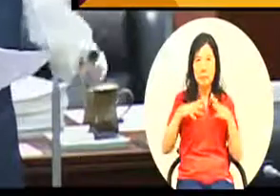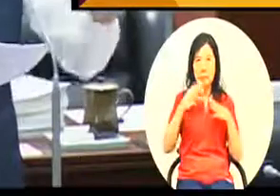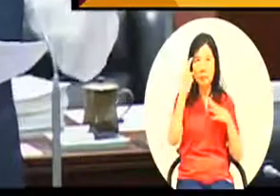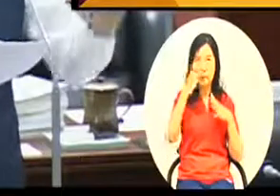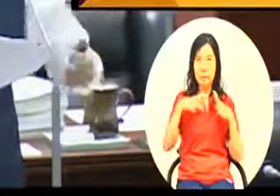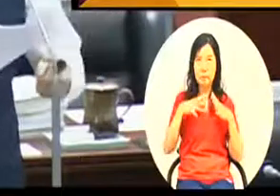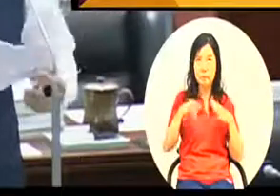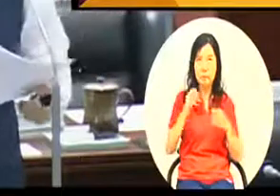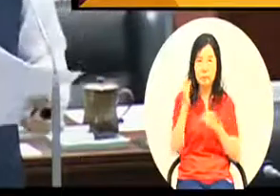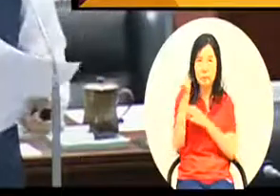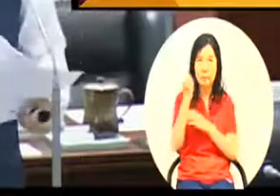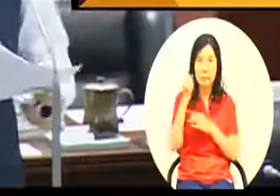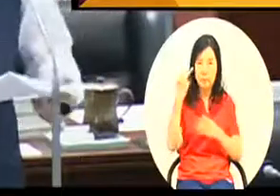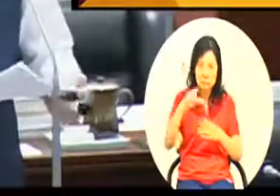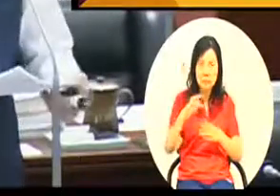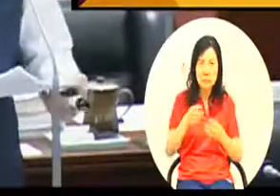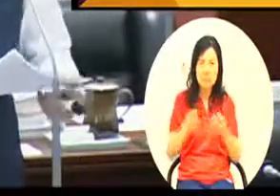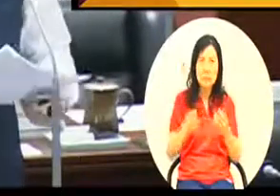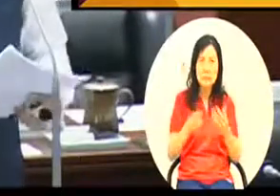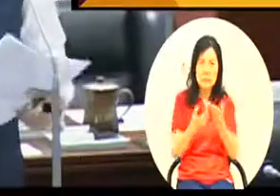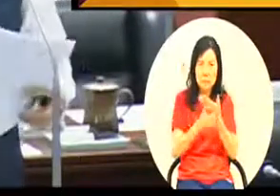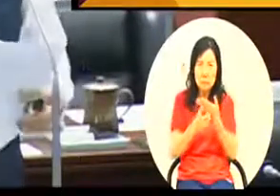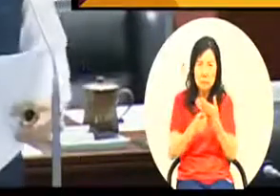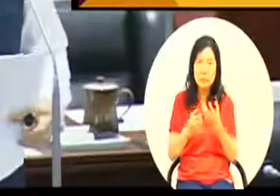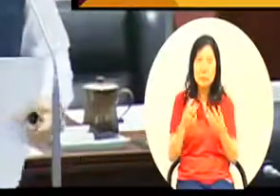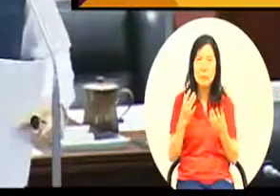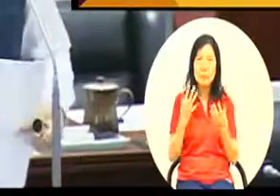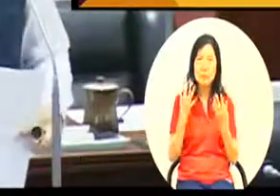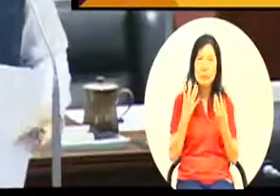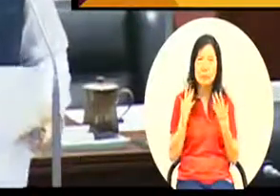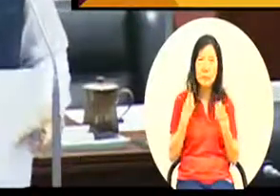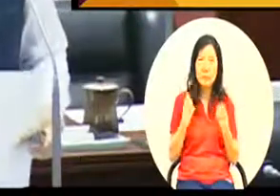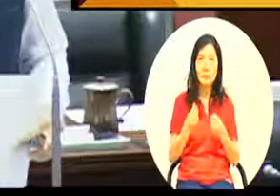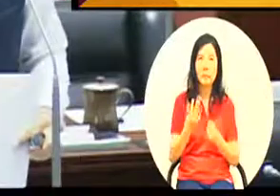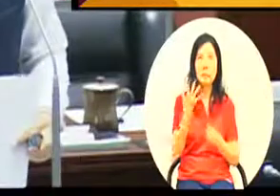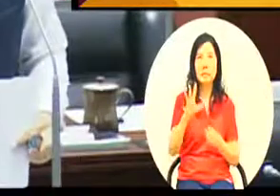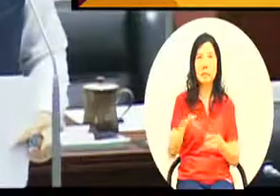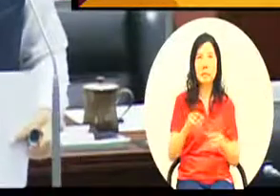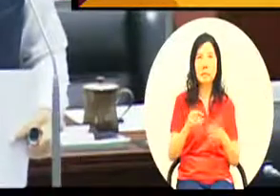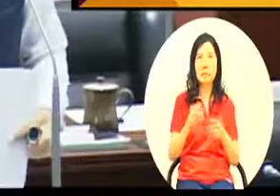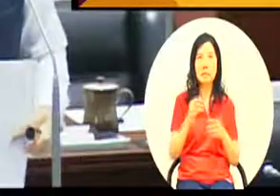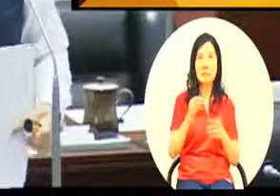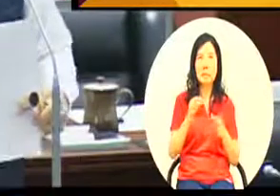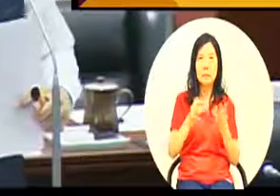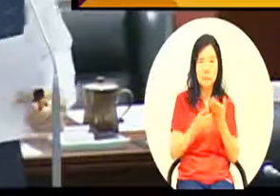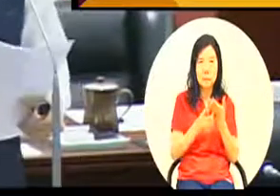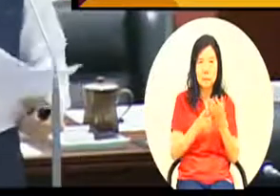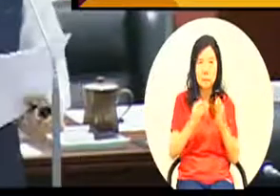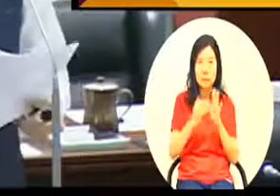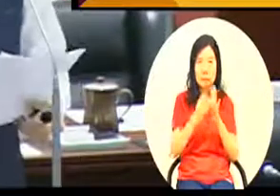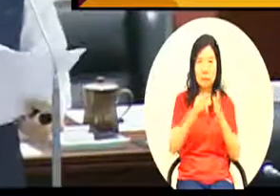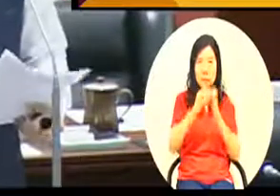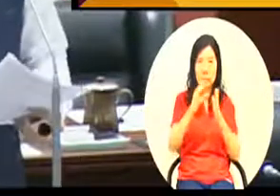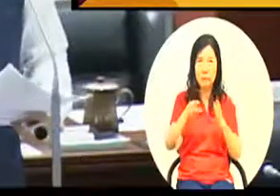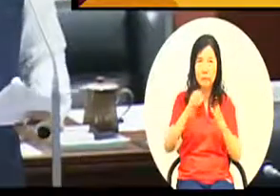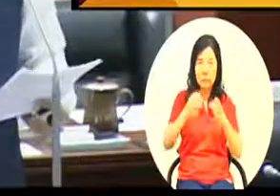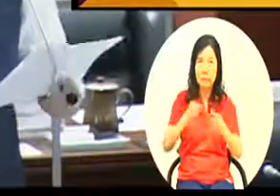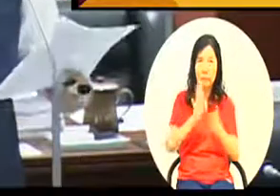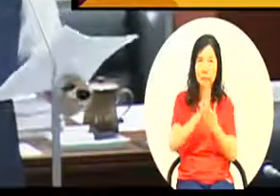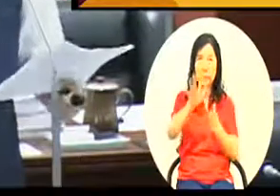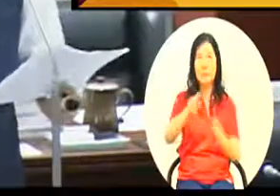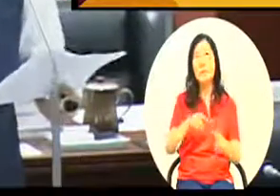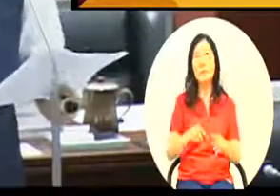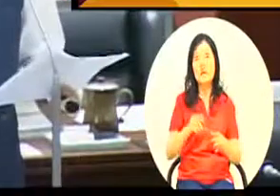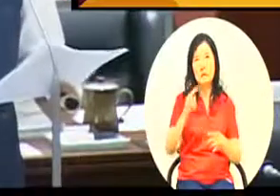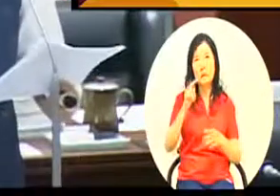了，这个状况还是发生。所以我很期望说我们毒品防治局成立之后，陈罗局长、市长的用意是我